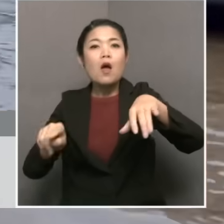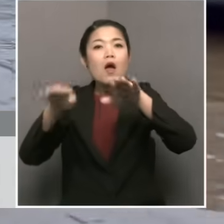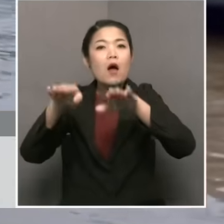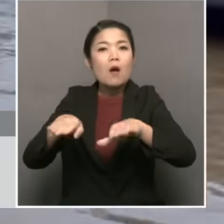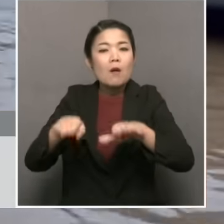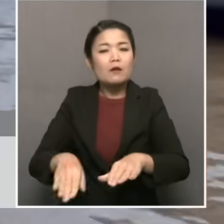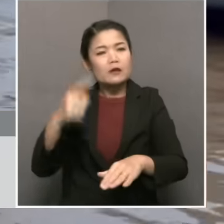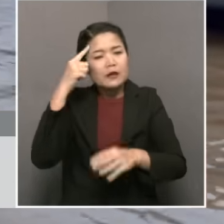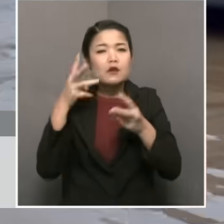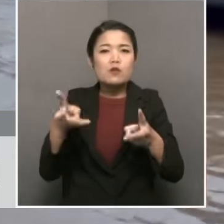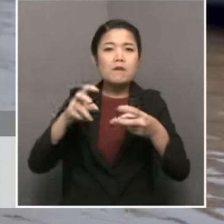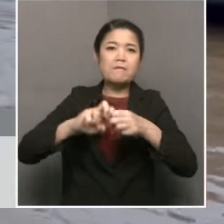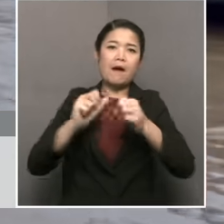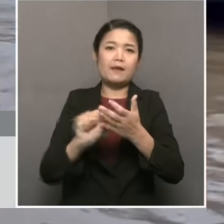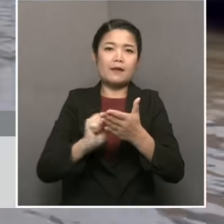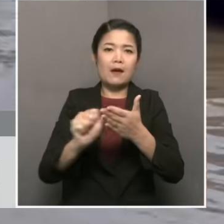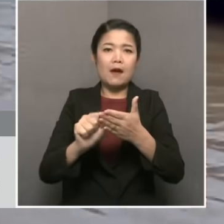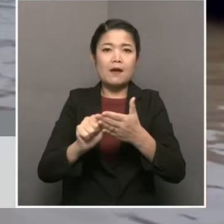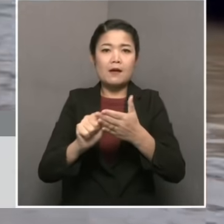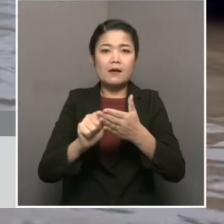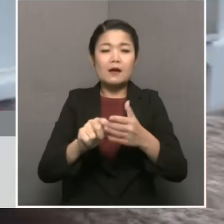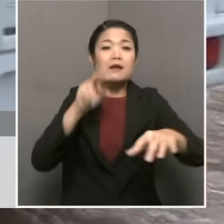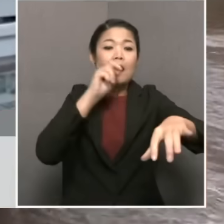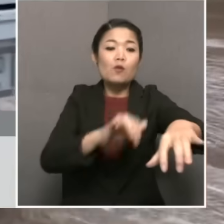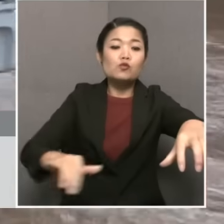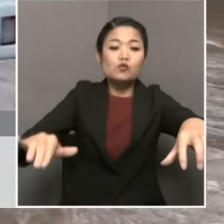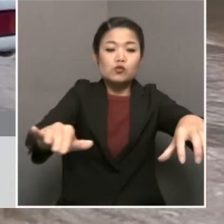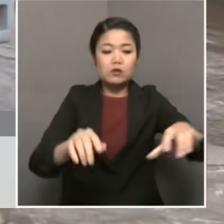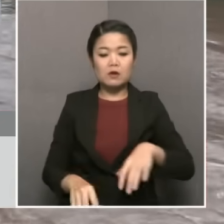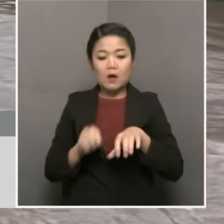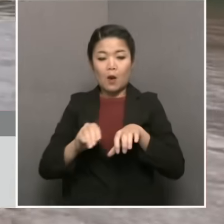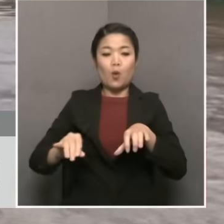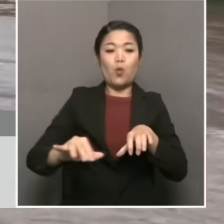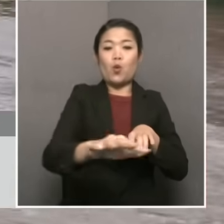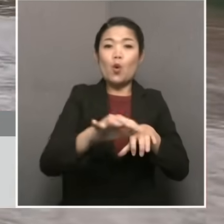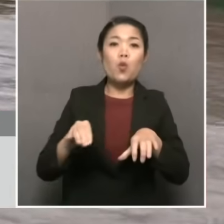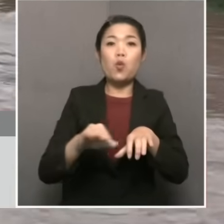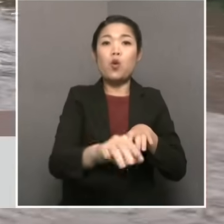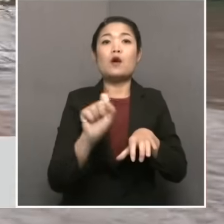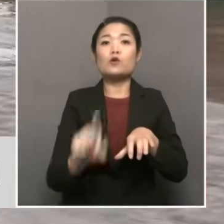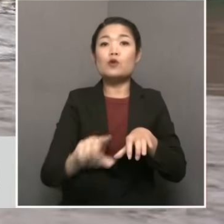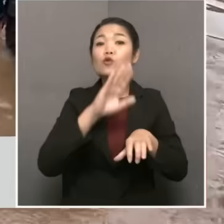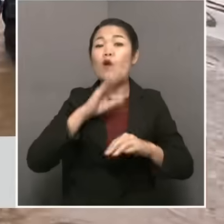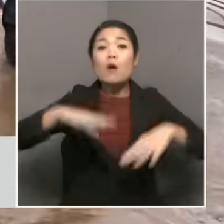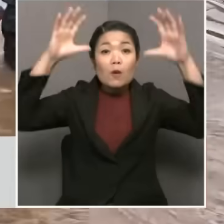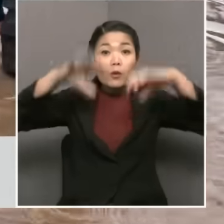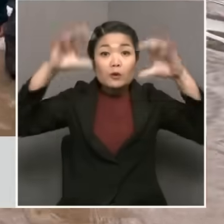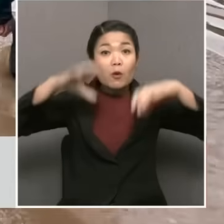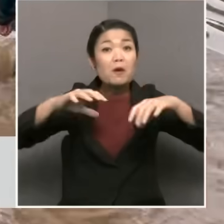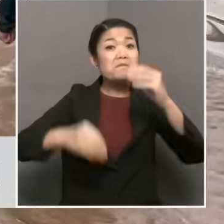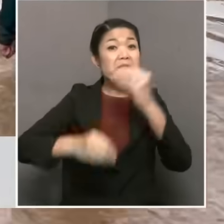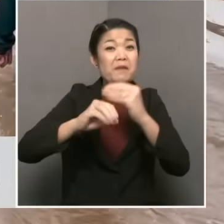เร่งหาทางระบายน้ำให้ไหลไปยังหนองโคตให้เร็วที่สุดถ้าหากว่าไม่มีฝนตกลงมาเพิ่มเติมในระยะ